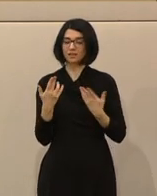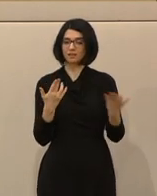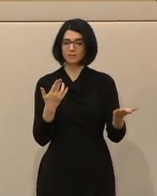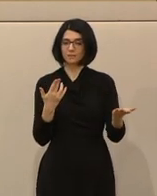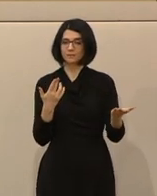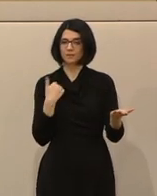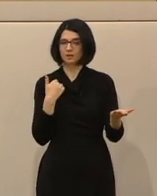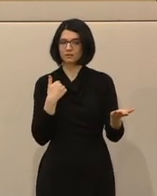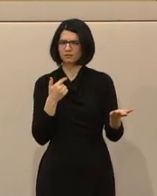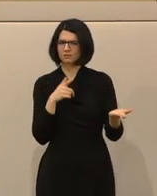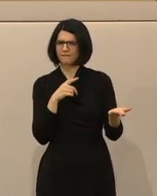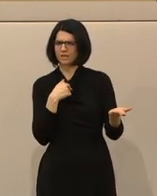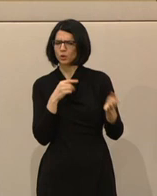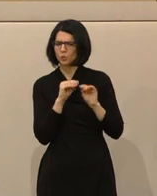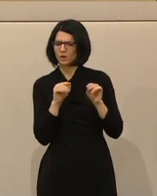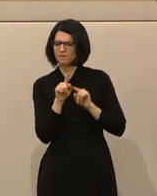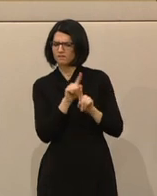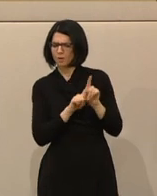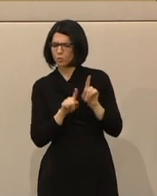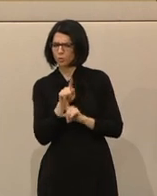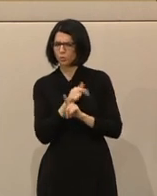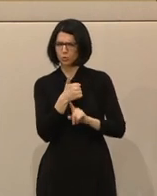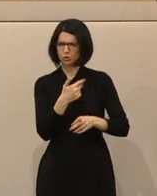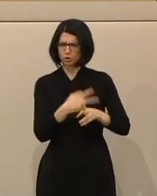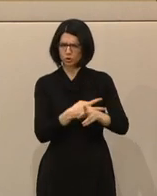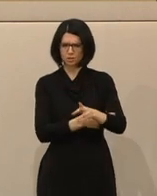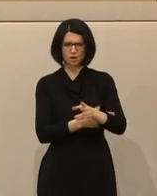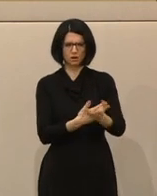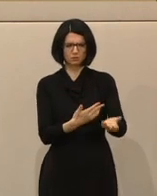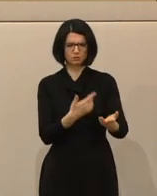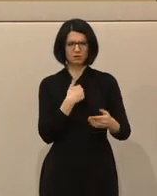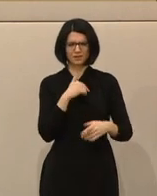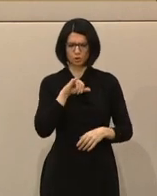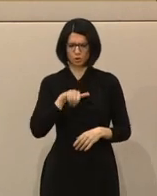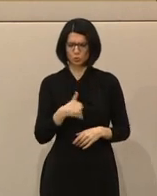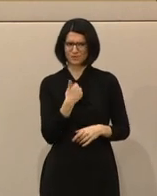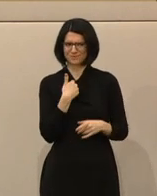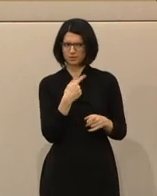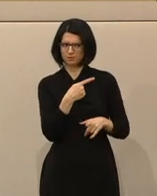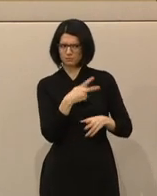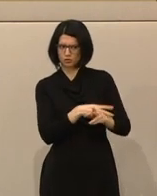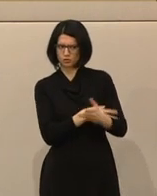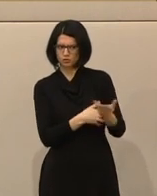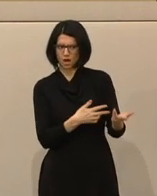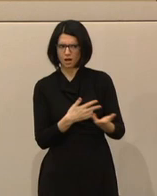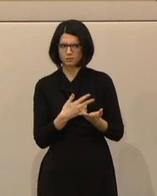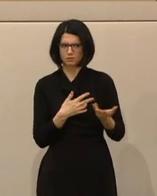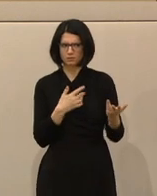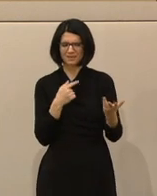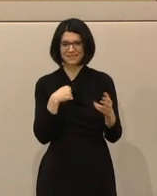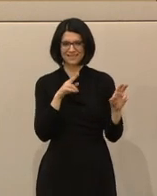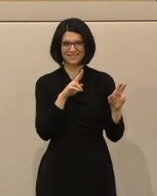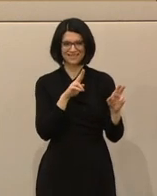ob der Anschein besteht, dass es in einem Staat, in der Justiz eines Staates, in